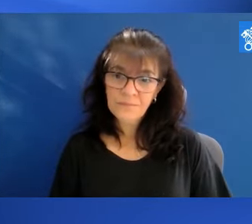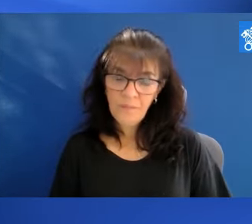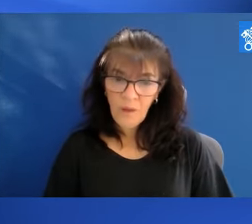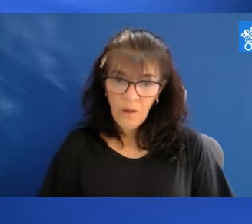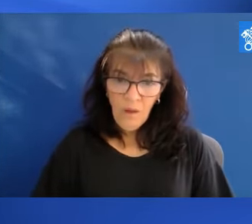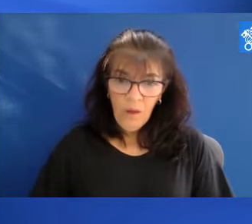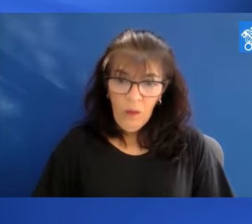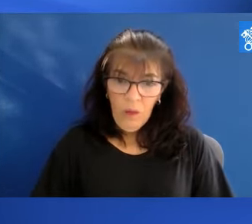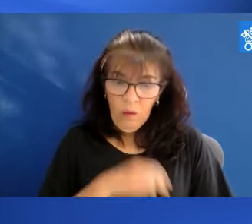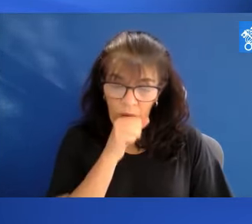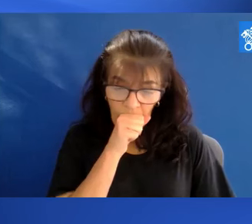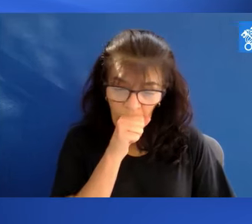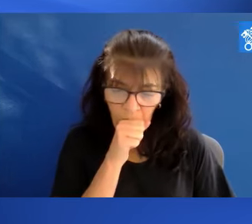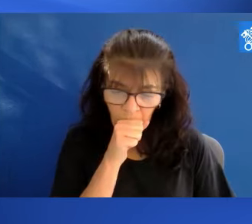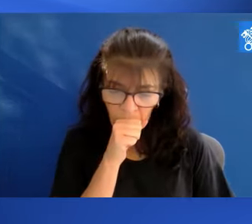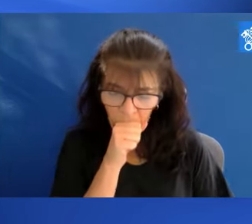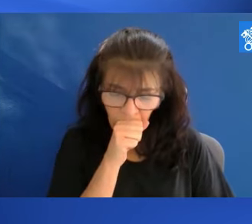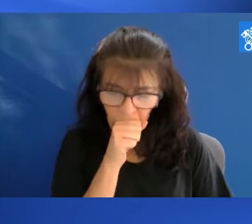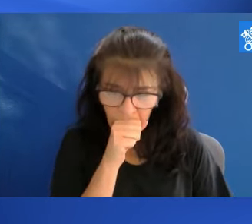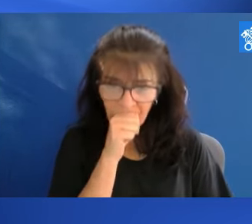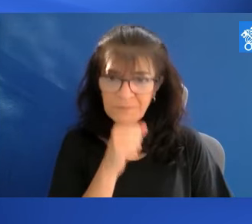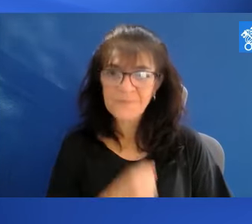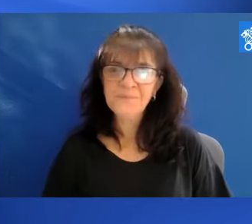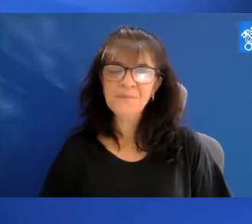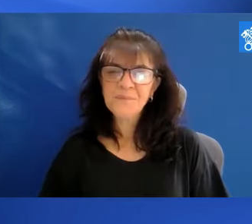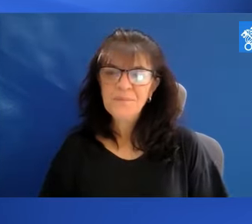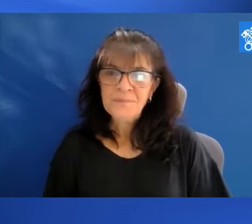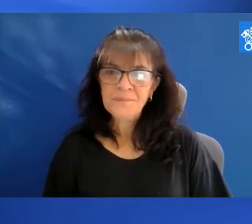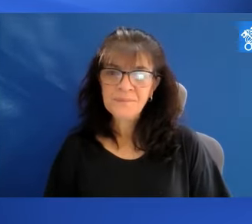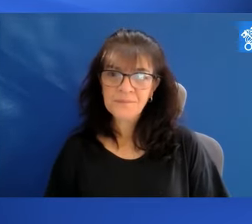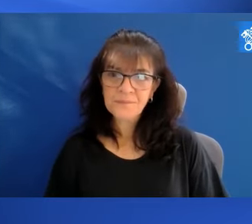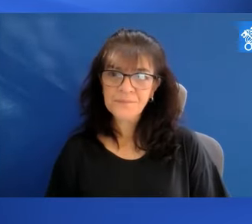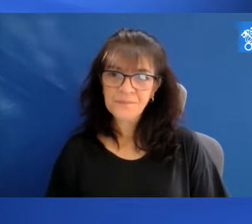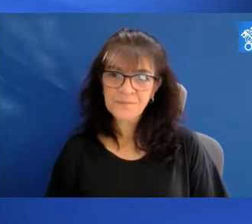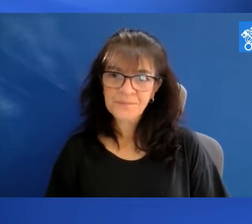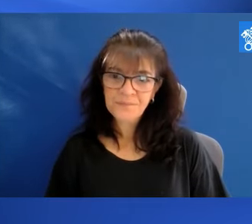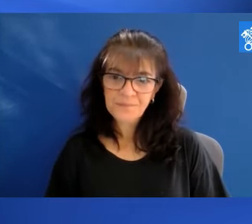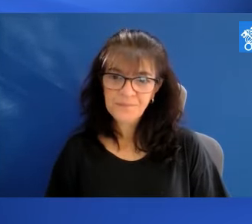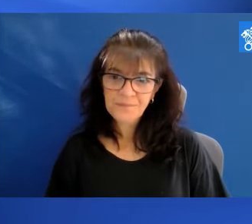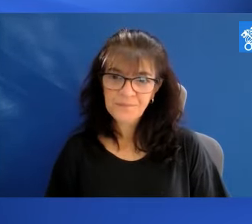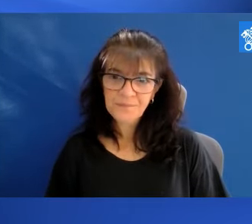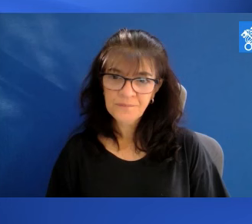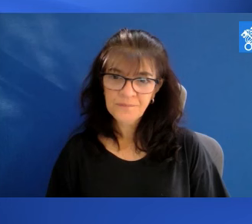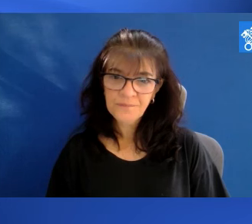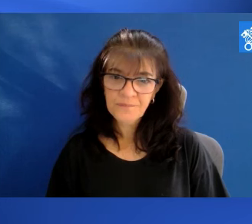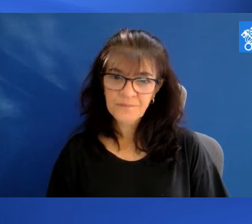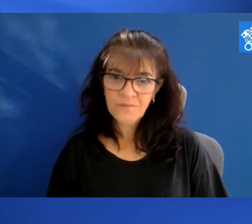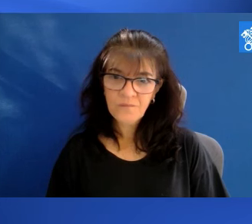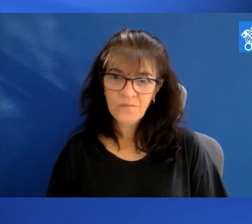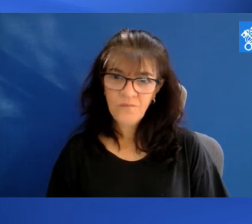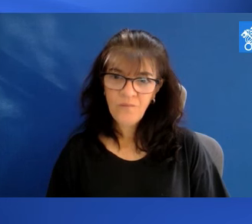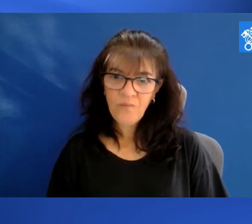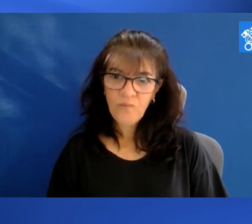اختتم قداسة البابا اليوم سلسلة التعليم في الرذائل والفضائل بكلامه على فضيلة